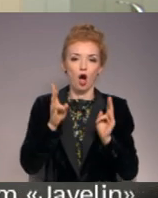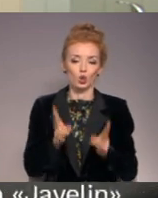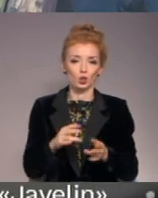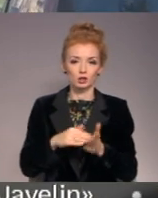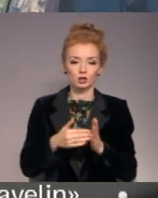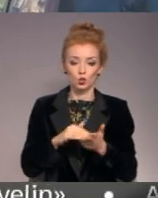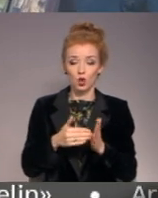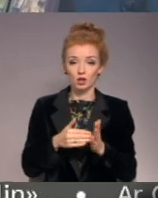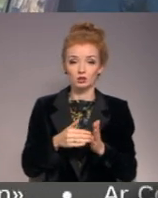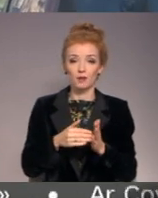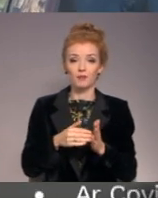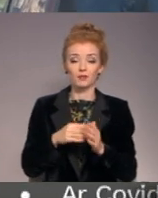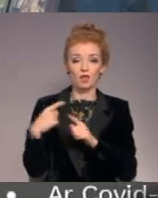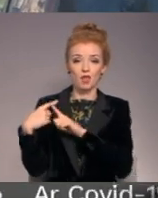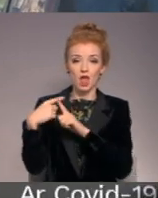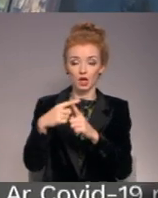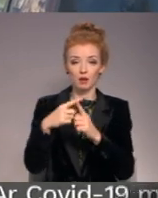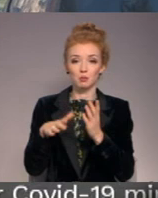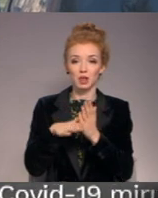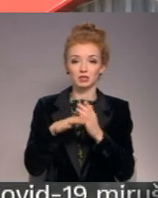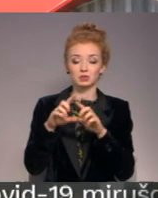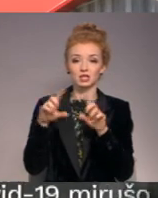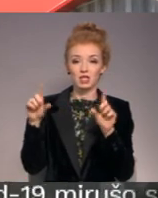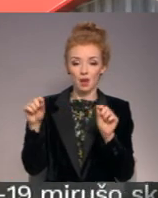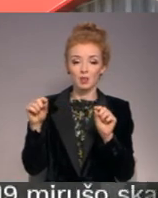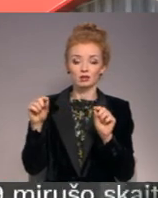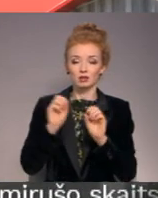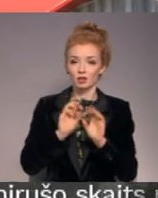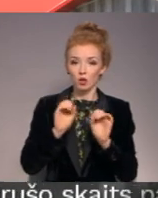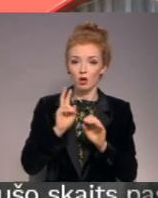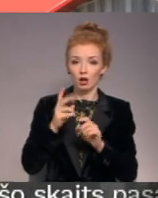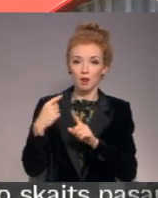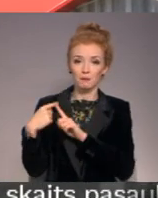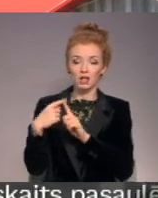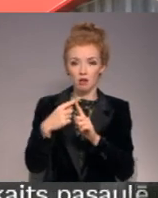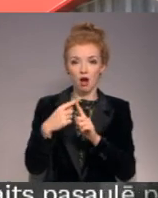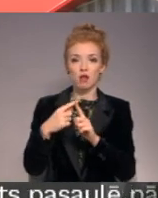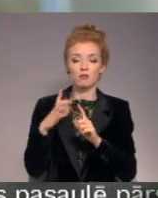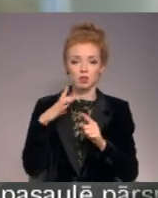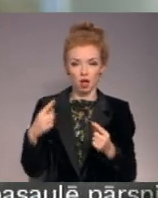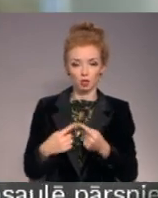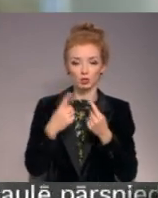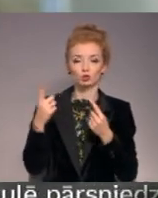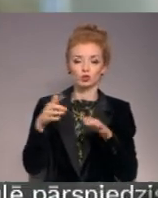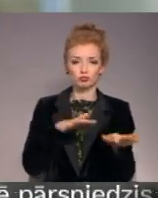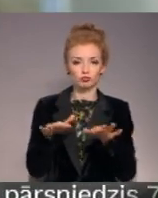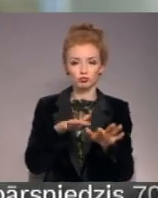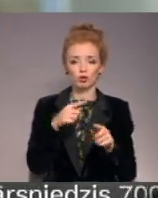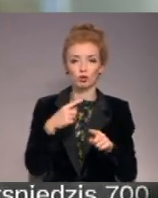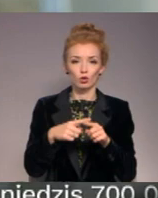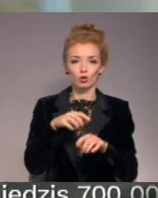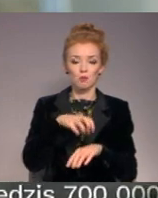situācijas. Neatliekamās medicīniskās palīdzības dienestā skaidro, ka brigādes rīcība bija atbilstoša pacienta stāvoklim un